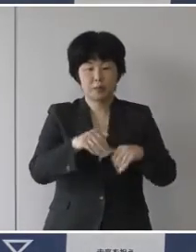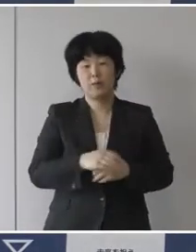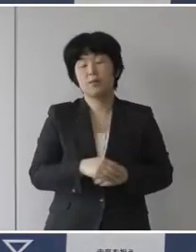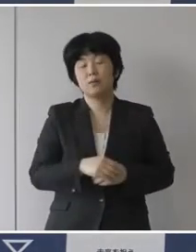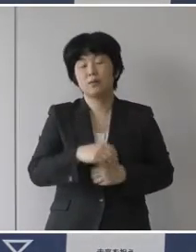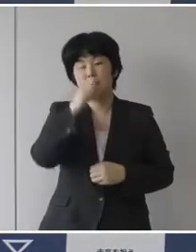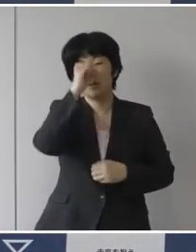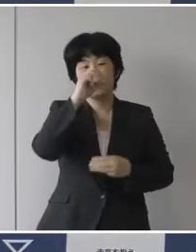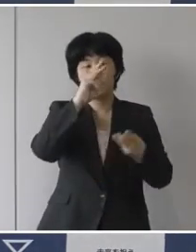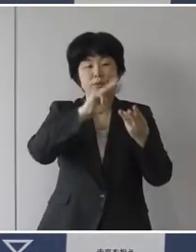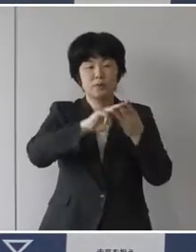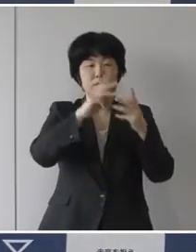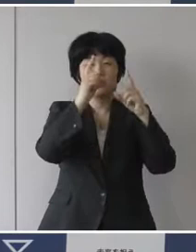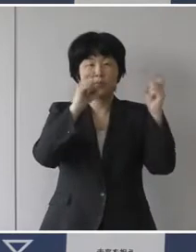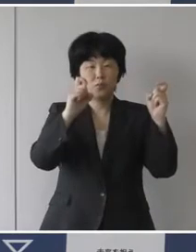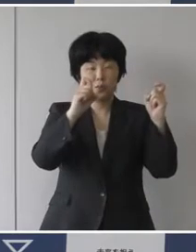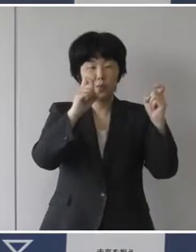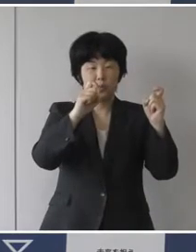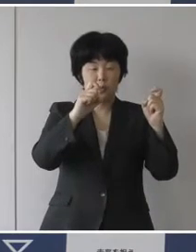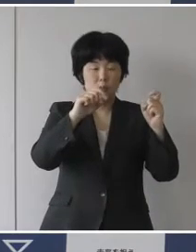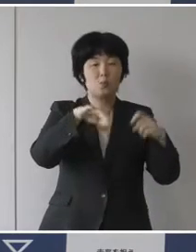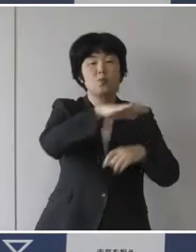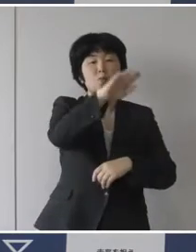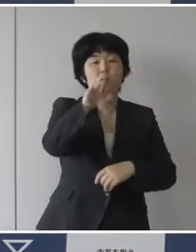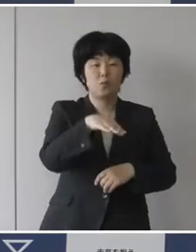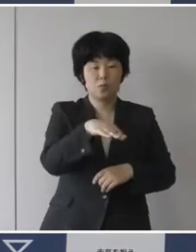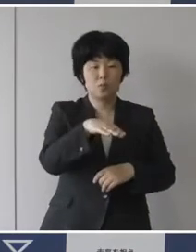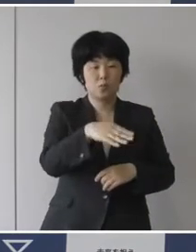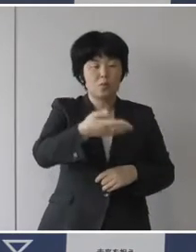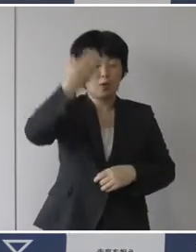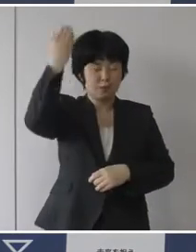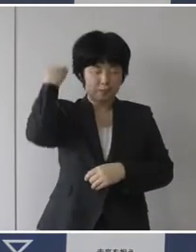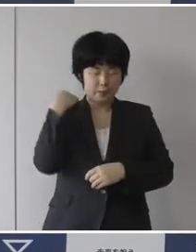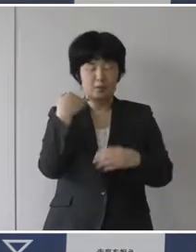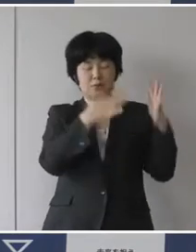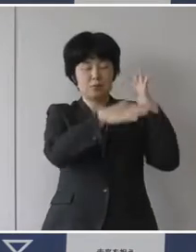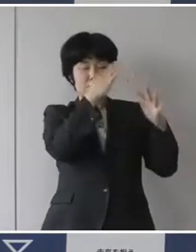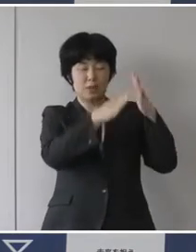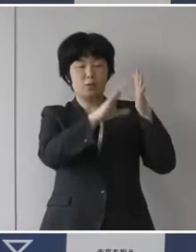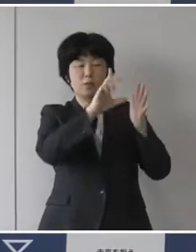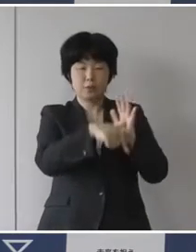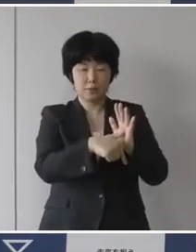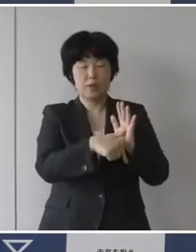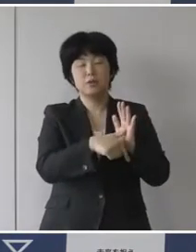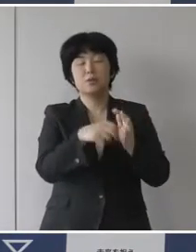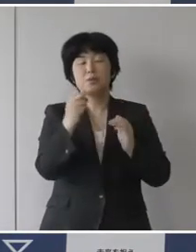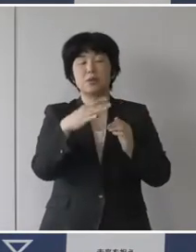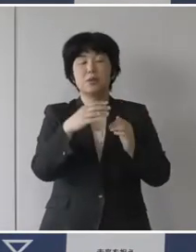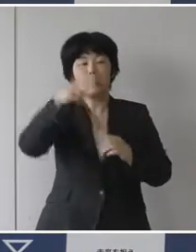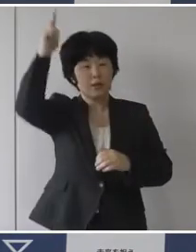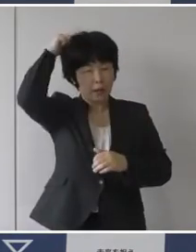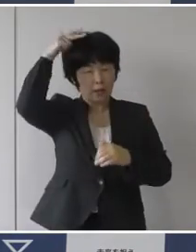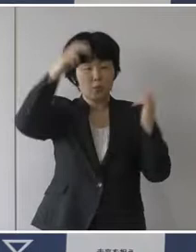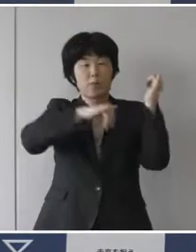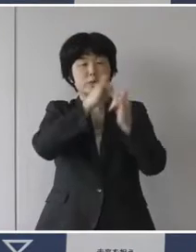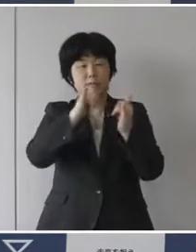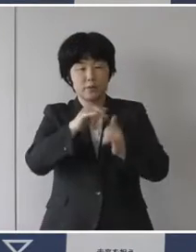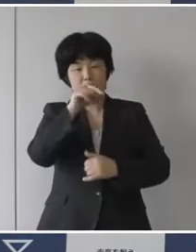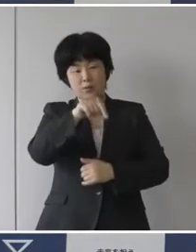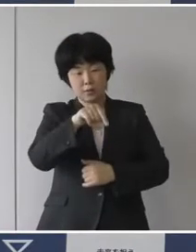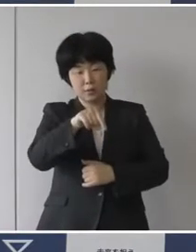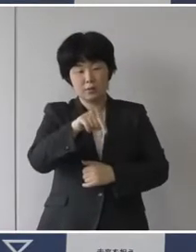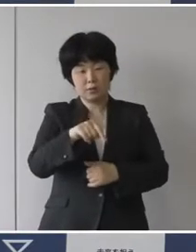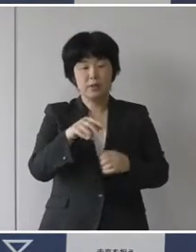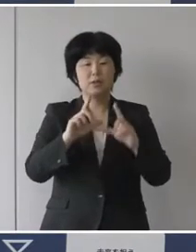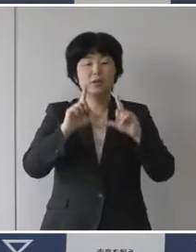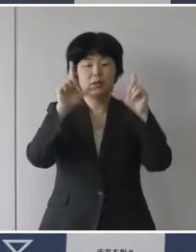戦国時代から江戸時代にかけまして、東三河の、まあ、政治の中心であり続けて、東海道の要所